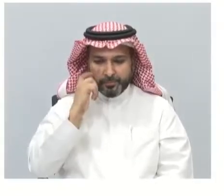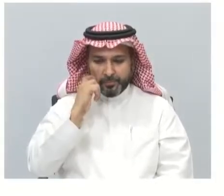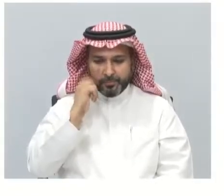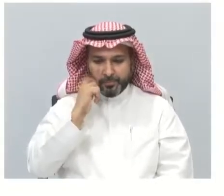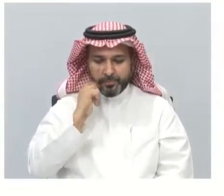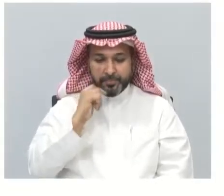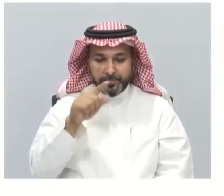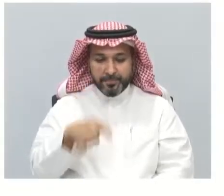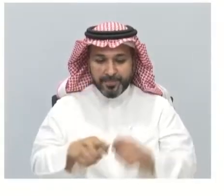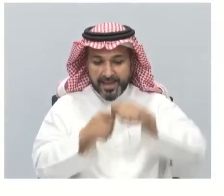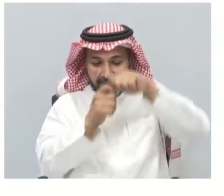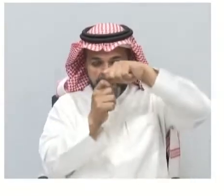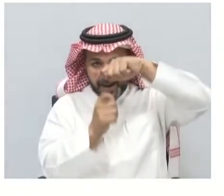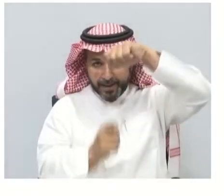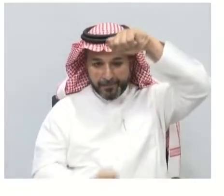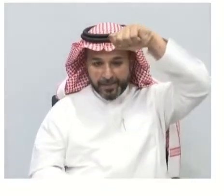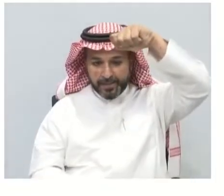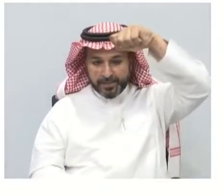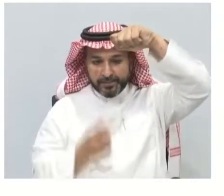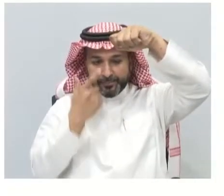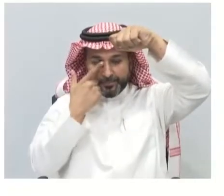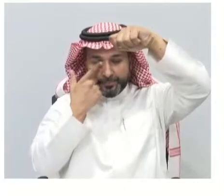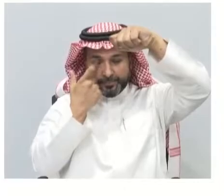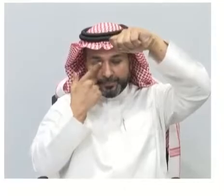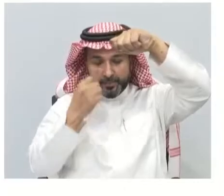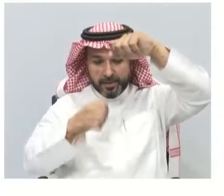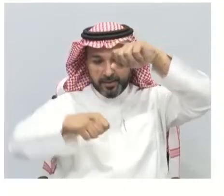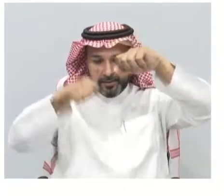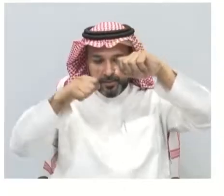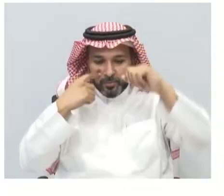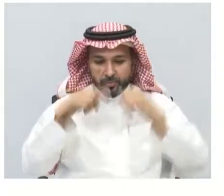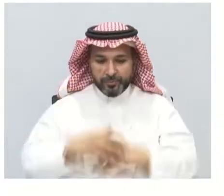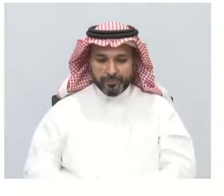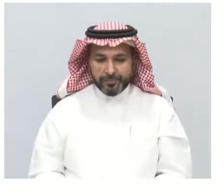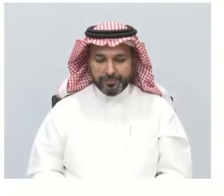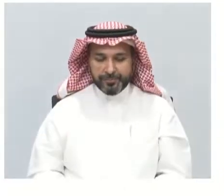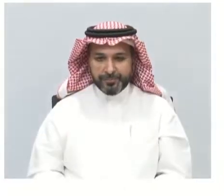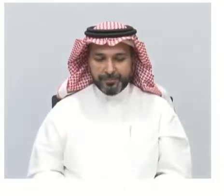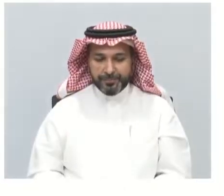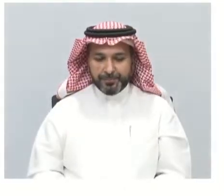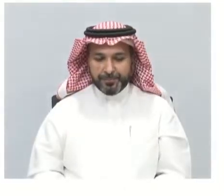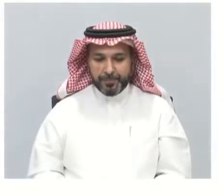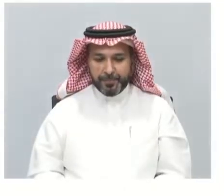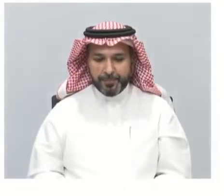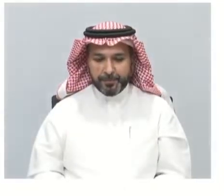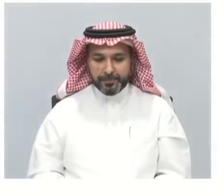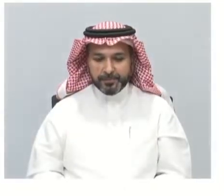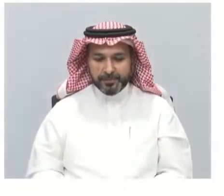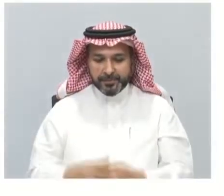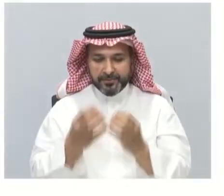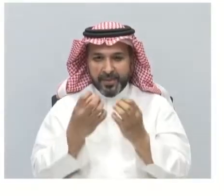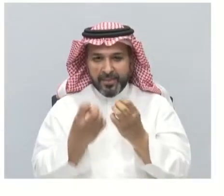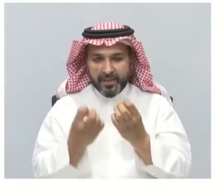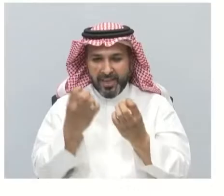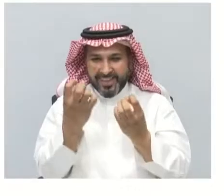مربوط في احد طرفيه ثقل معدني وتلاحظ ان هنا ثقل معدني وهنا ثقل